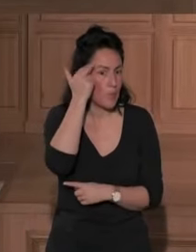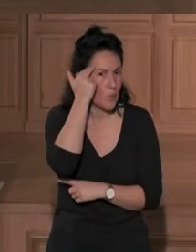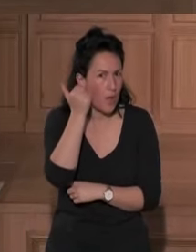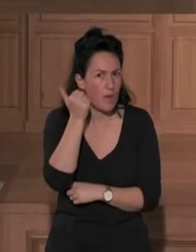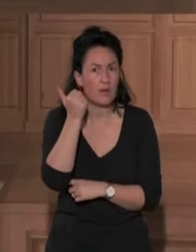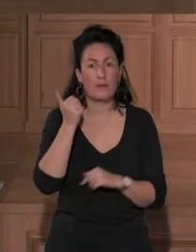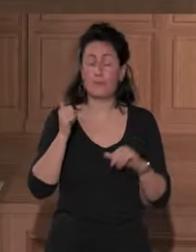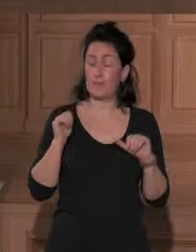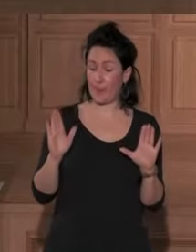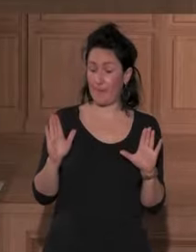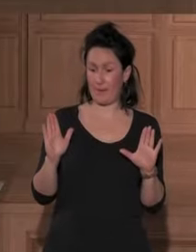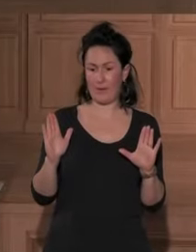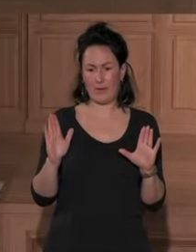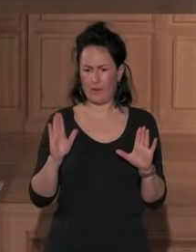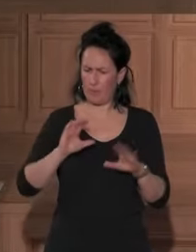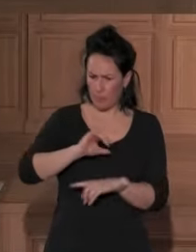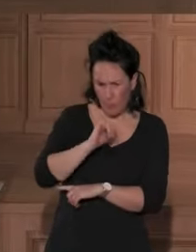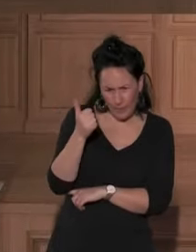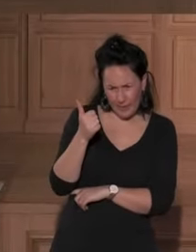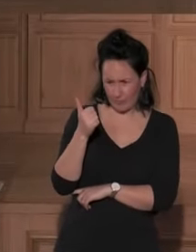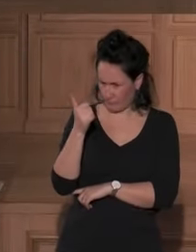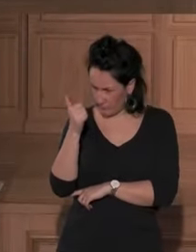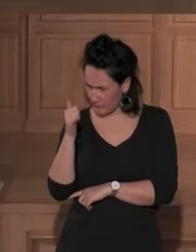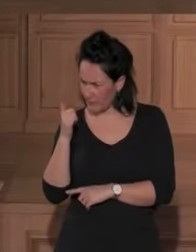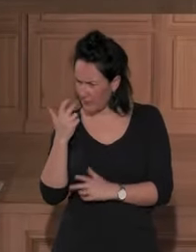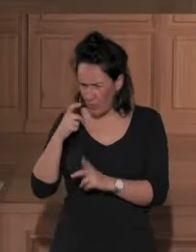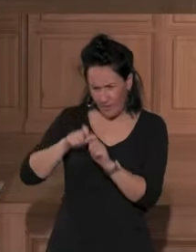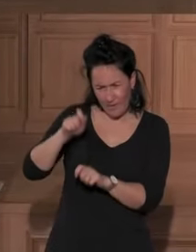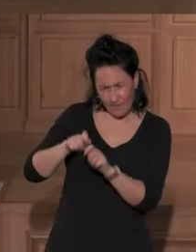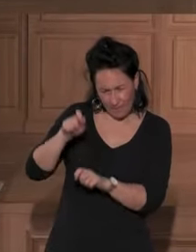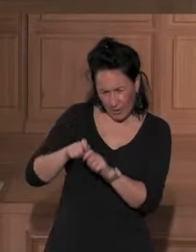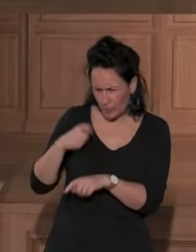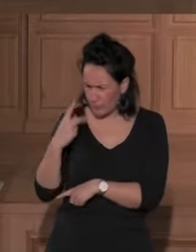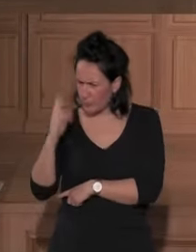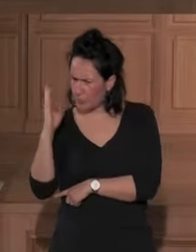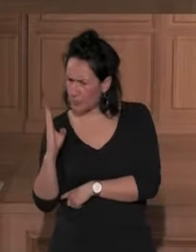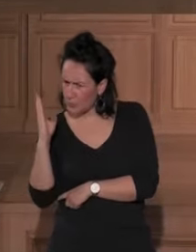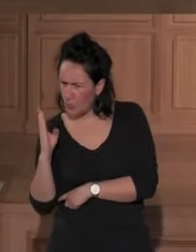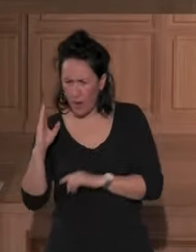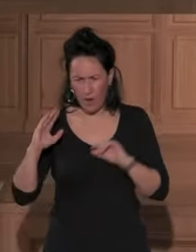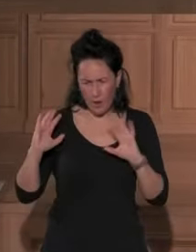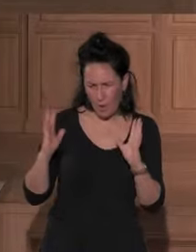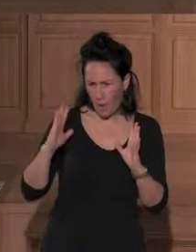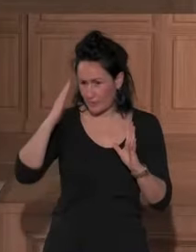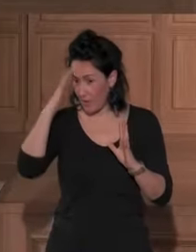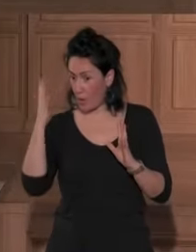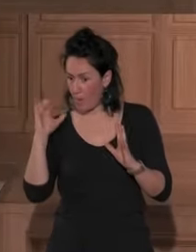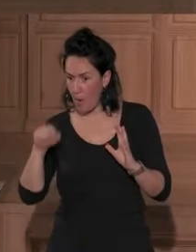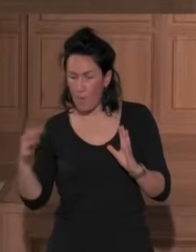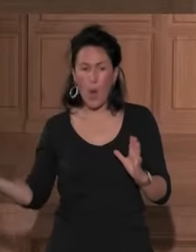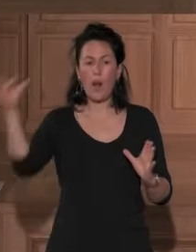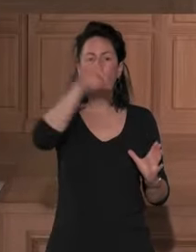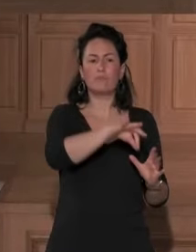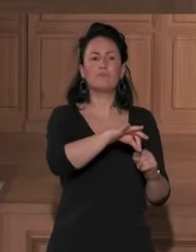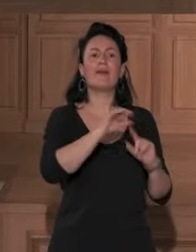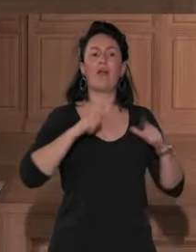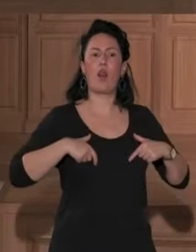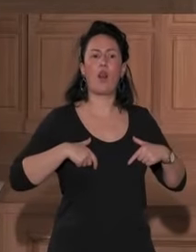enfant autiste, d'abord pour évaluer ses besoins en termes de soins et rééducation fonctionnelle, et en même temps le préparer vraiment à l'inclusion scolaire, vous